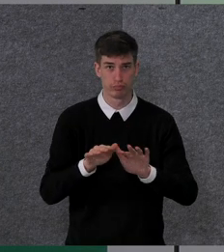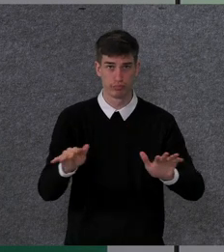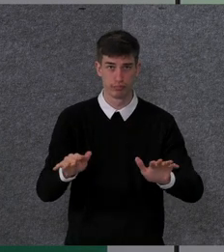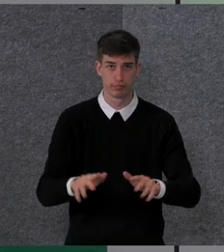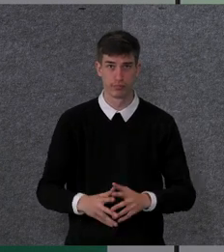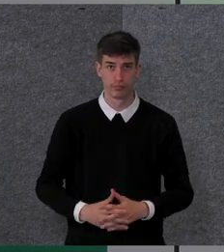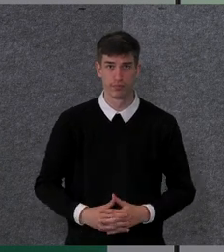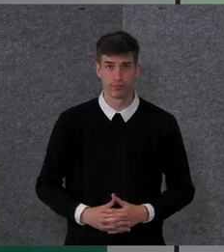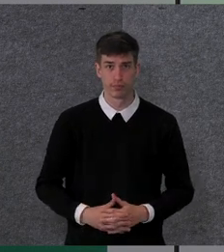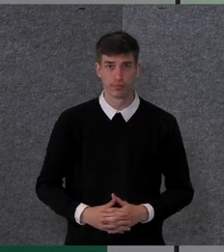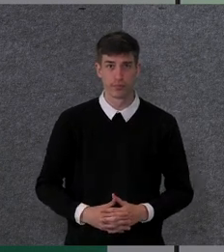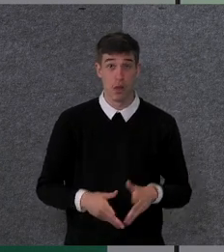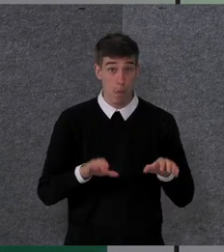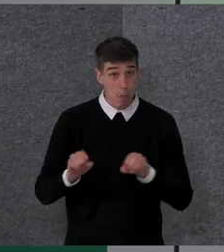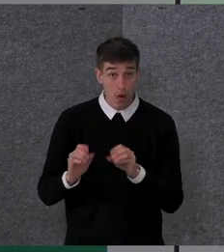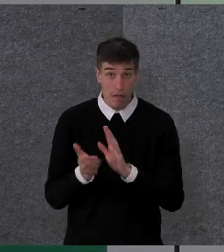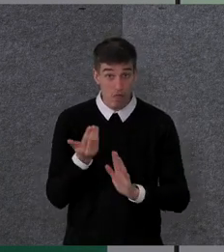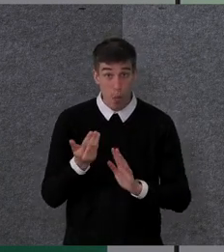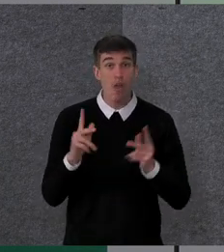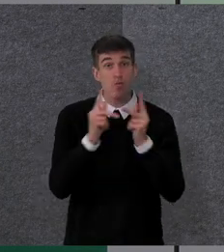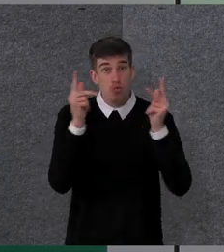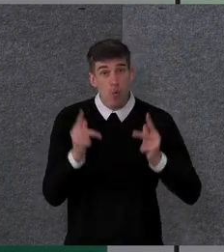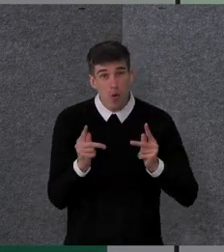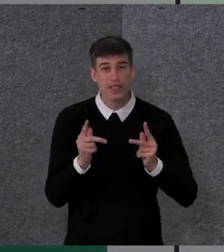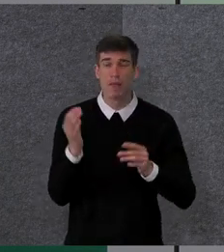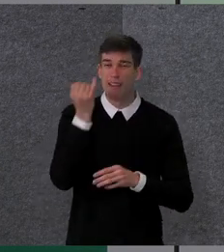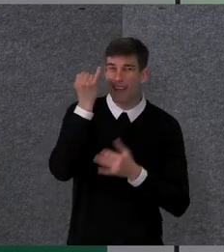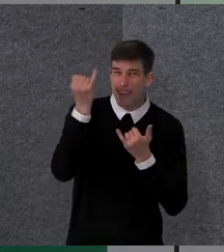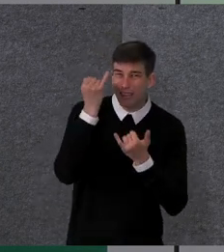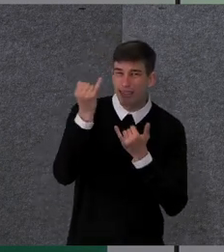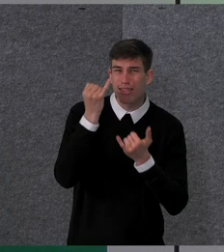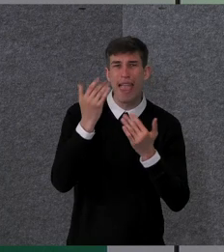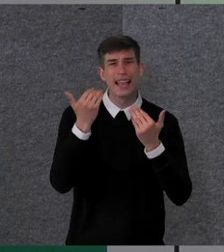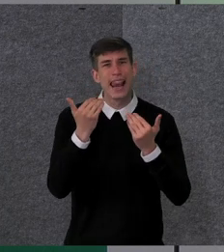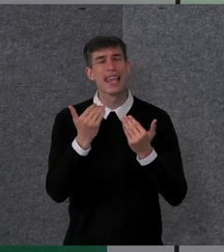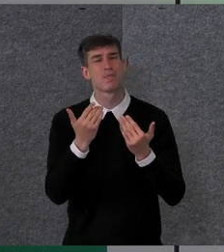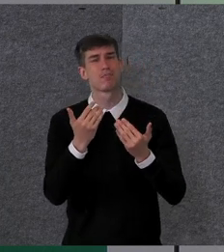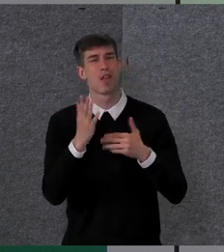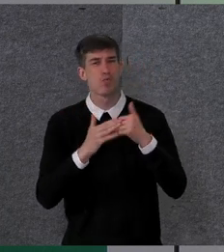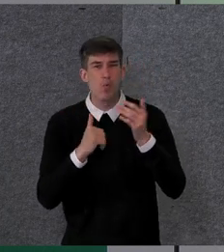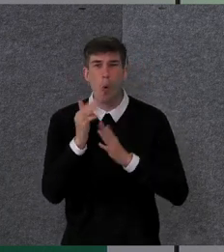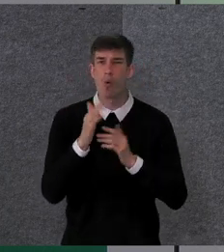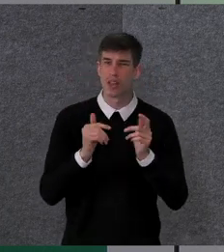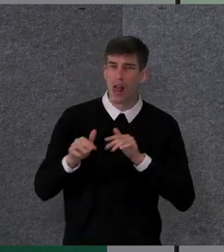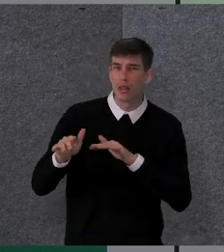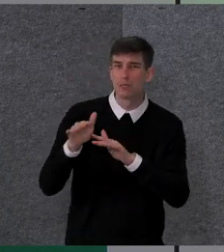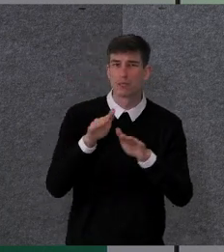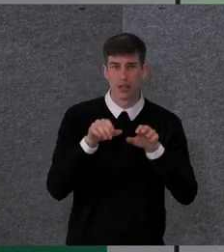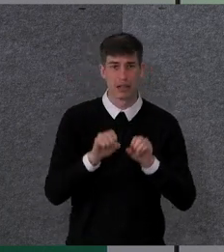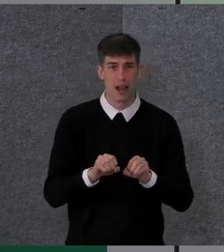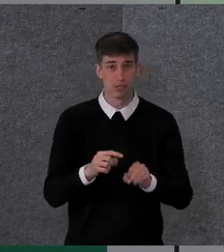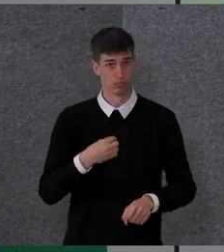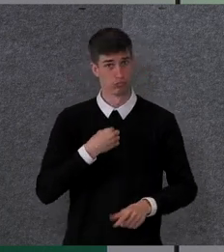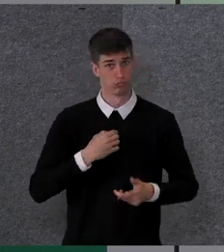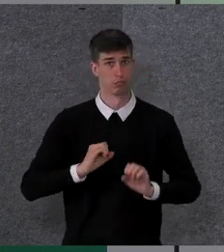dies überhaupt möglich war, dass es inzwischen Konzepte und Ideen für eine klimafreundliche Stromversorgung auf Basis der Erneuerbaren gibt, liegt auch